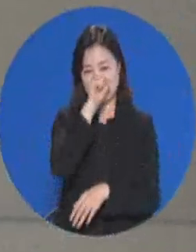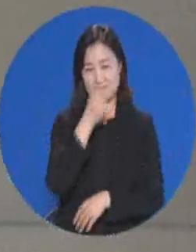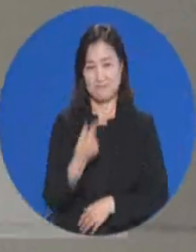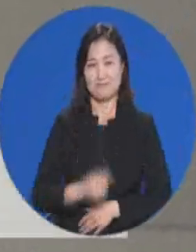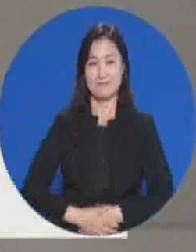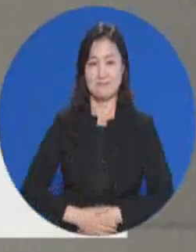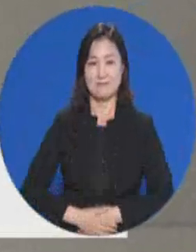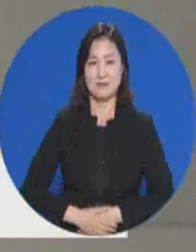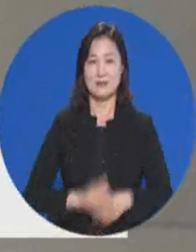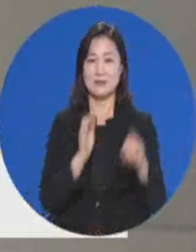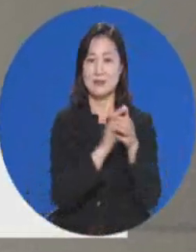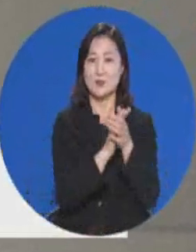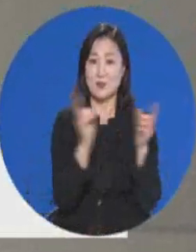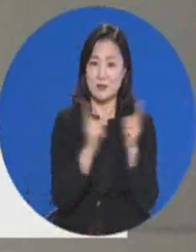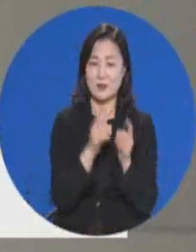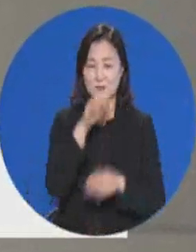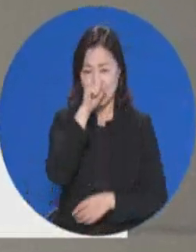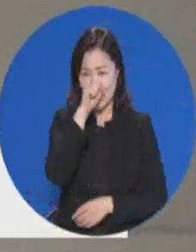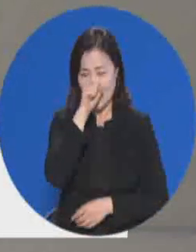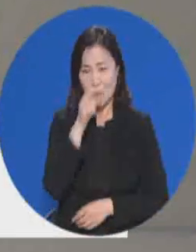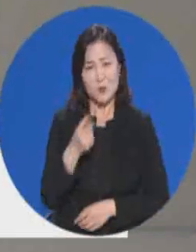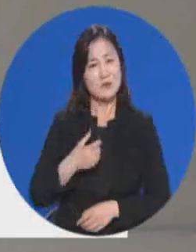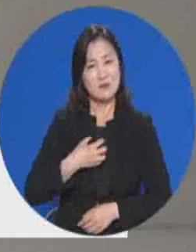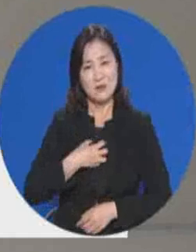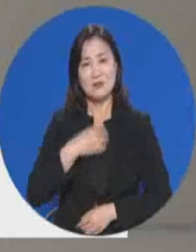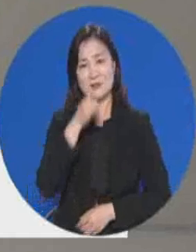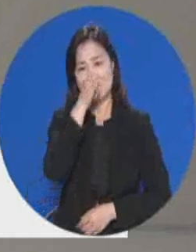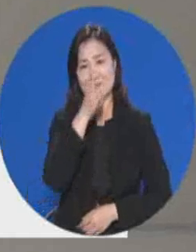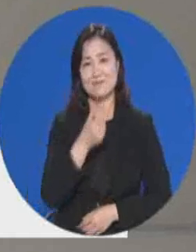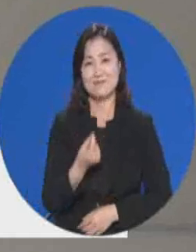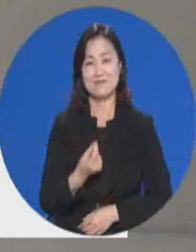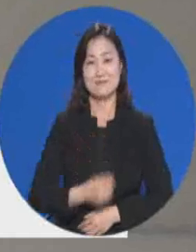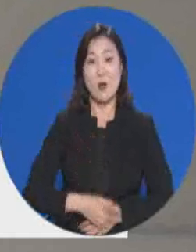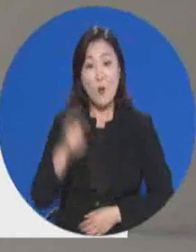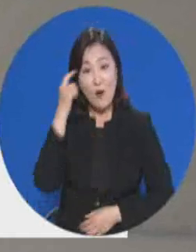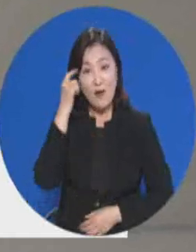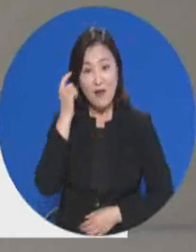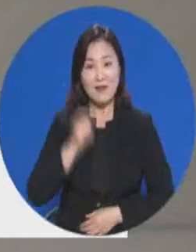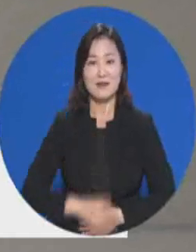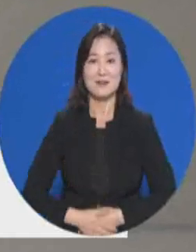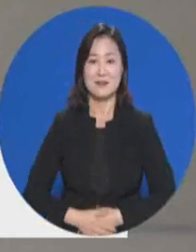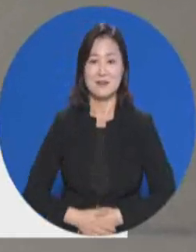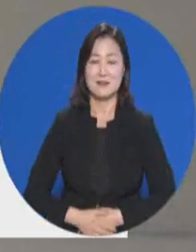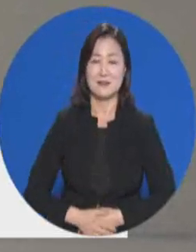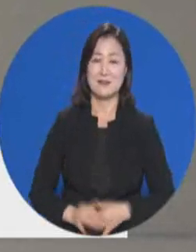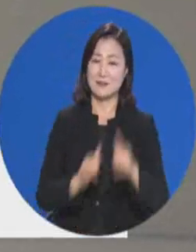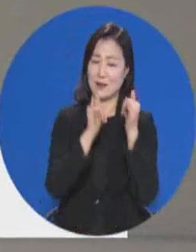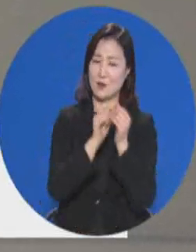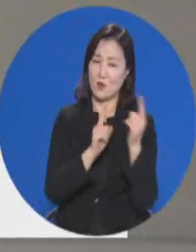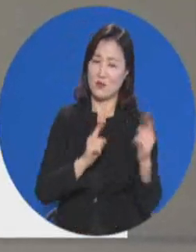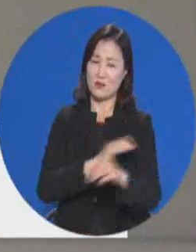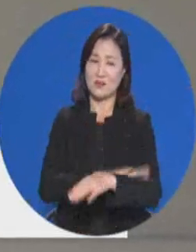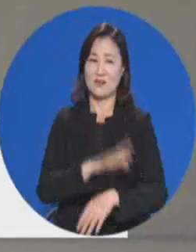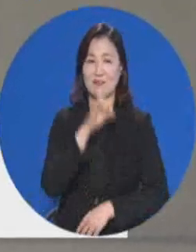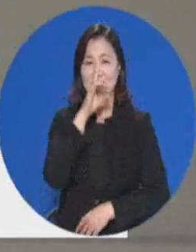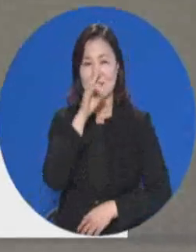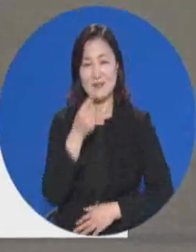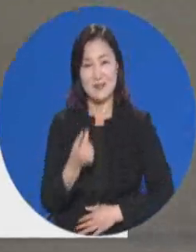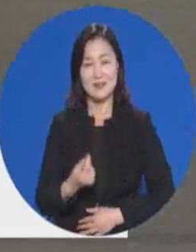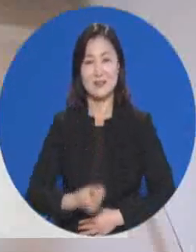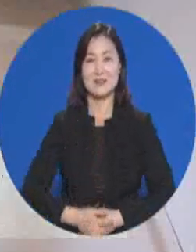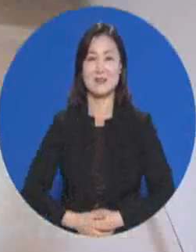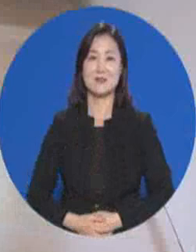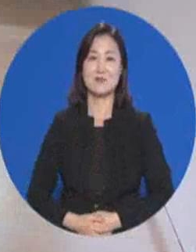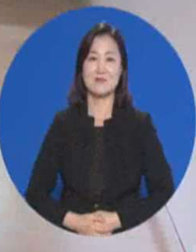친구들 만나는 건 좋은데 좀 걱정되기도 해요. 왜 걱정돼요? 거리 두기가 잘 안 될 수도 있고